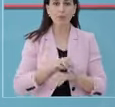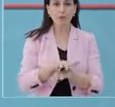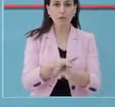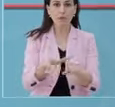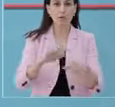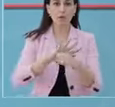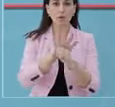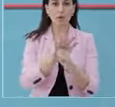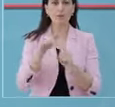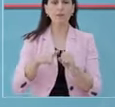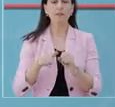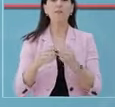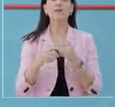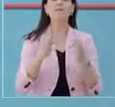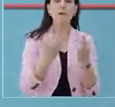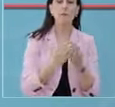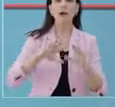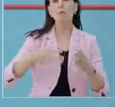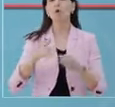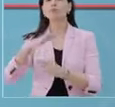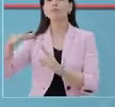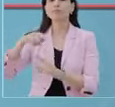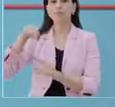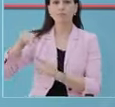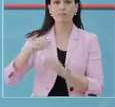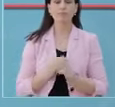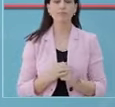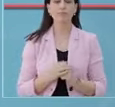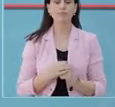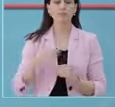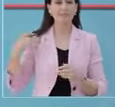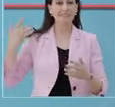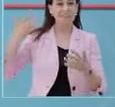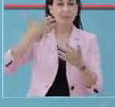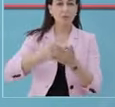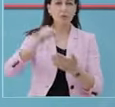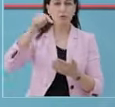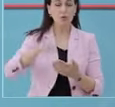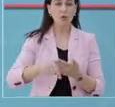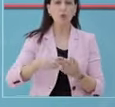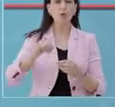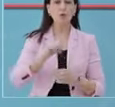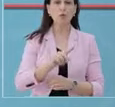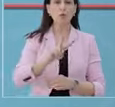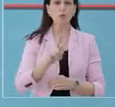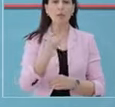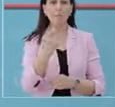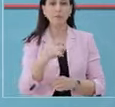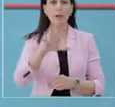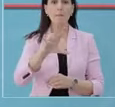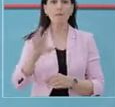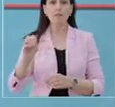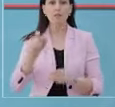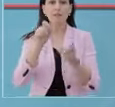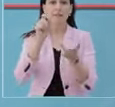virusit në familje dhe më gjërë. Deri më sot, janë kryer mbi 12.500 testime. Janë